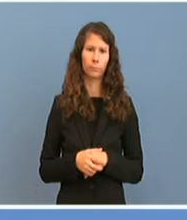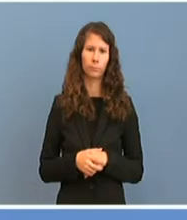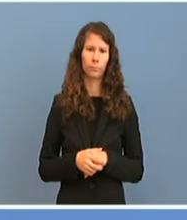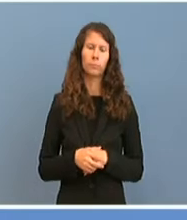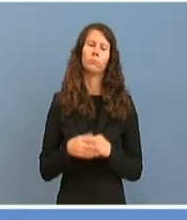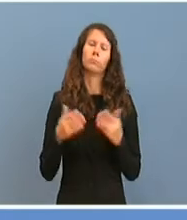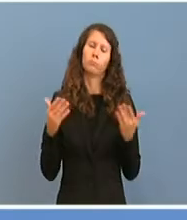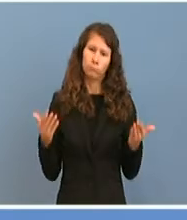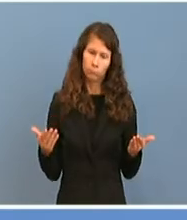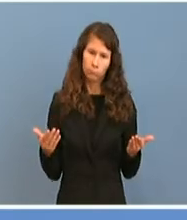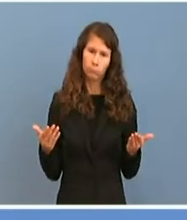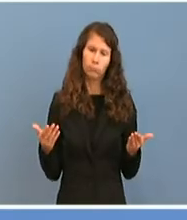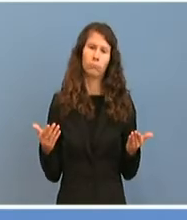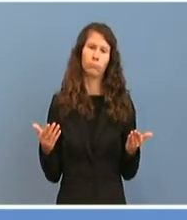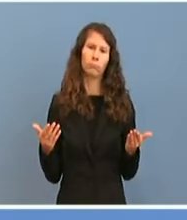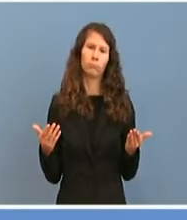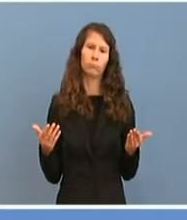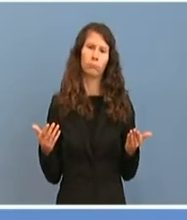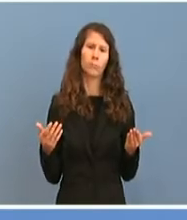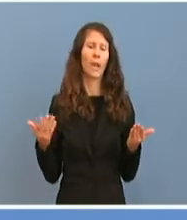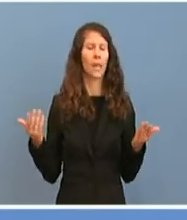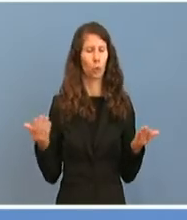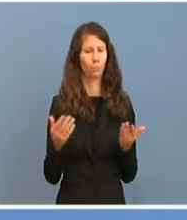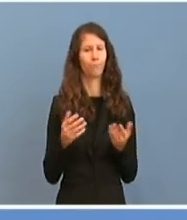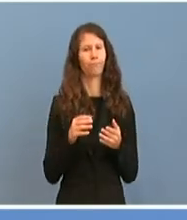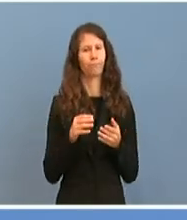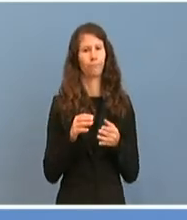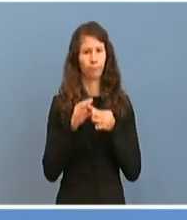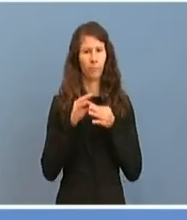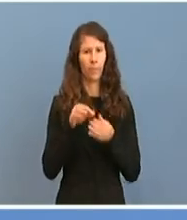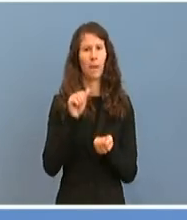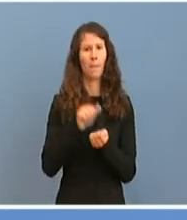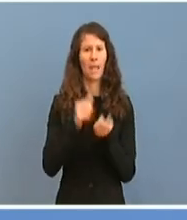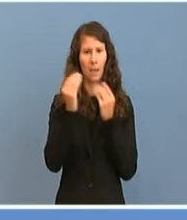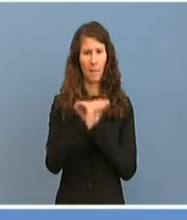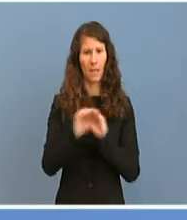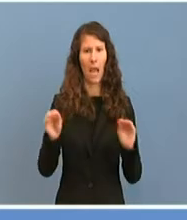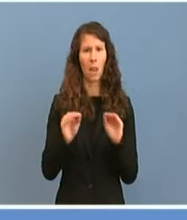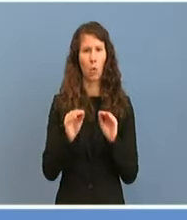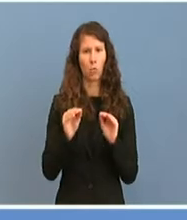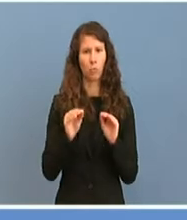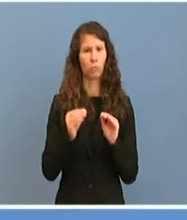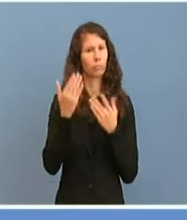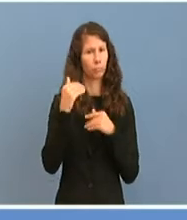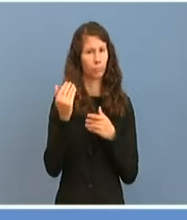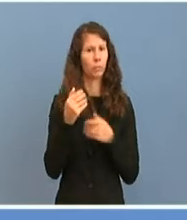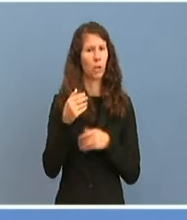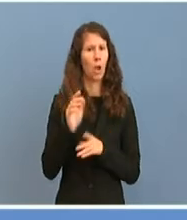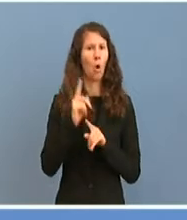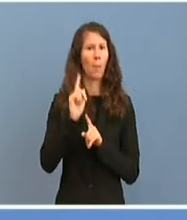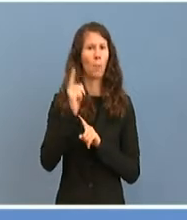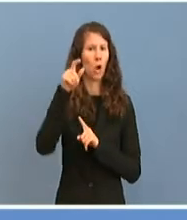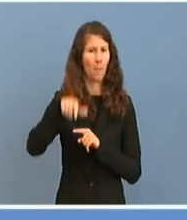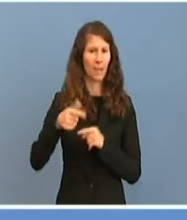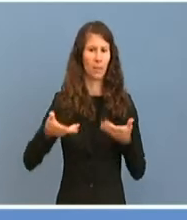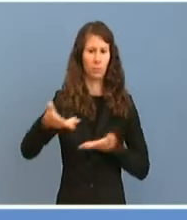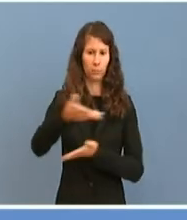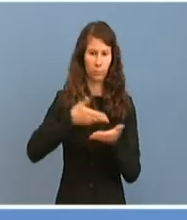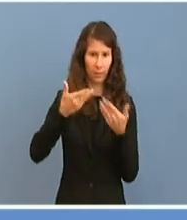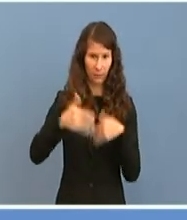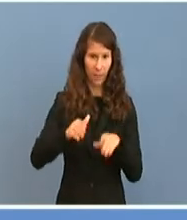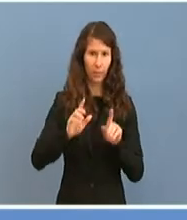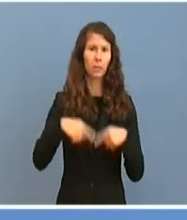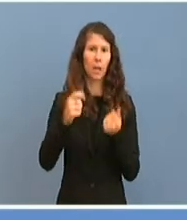Also ich kann jetzt nur auf die Pressemitteilung nach dem Gespräch mit den Oberbürgermeistern zurückgehen, die ja unter Punkt